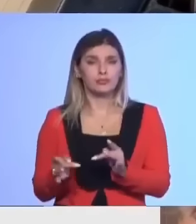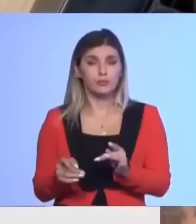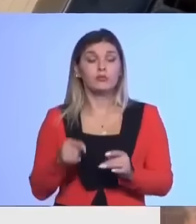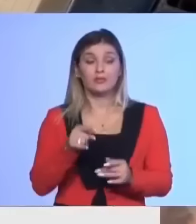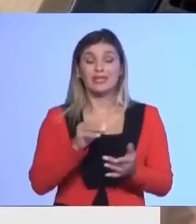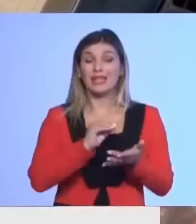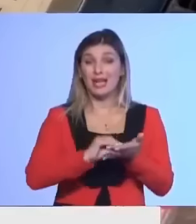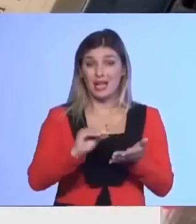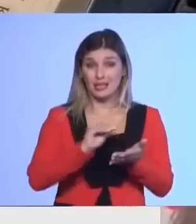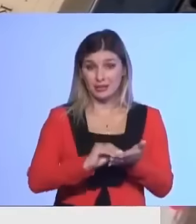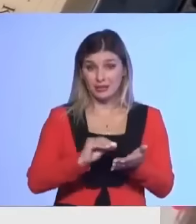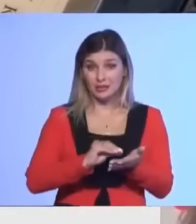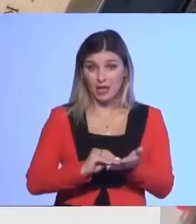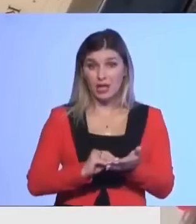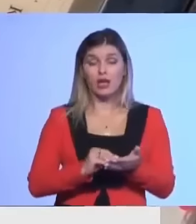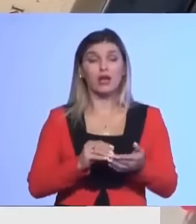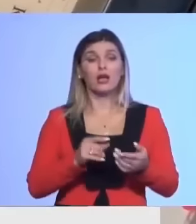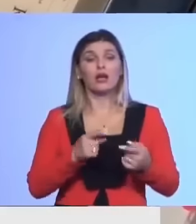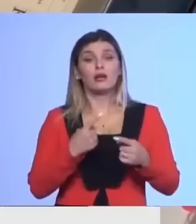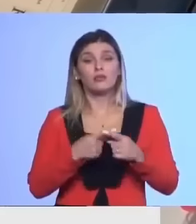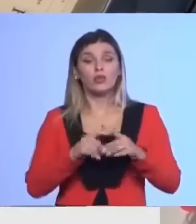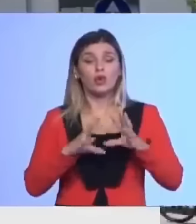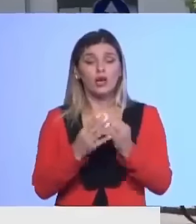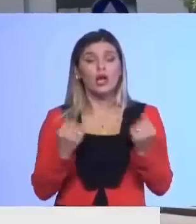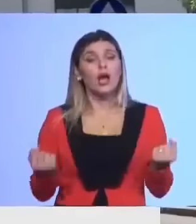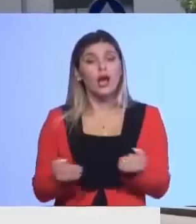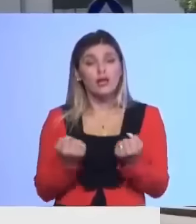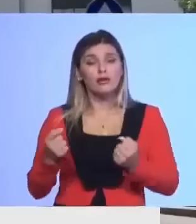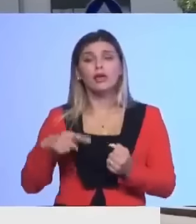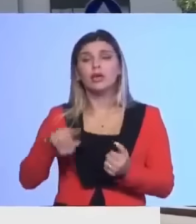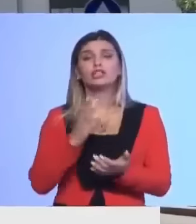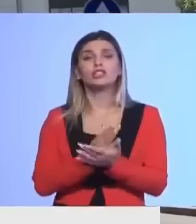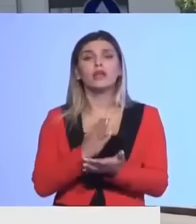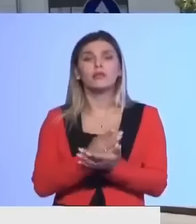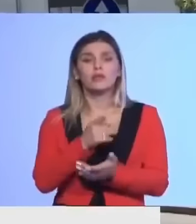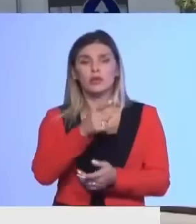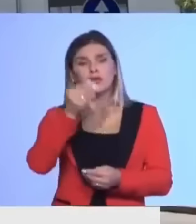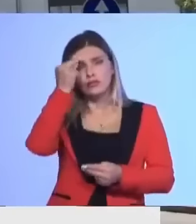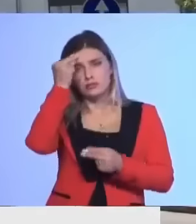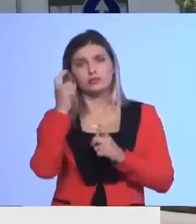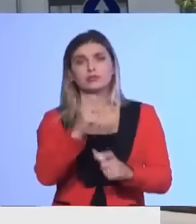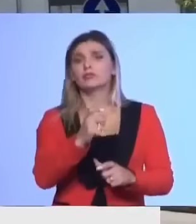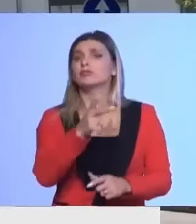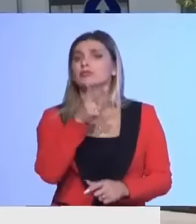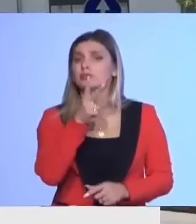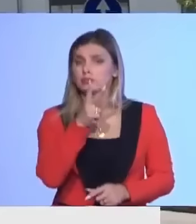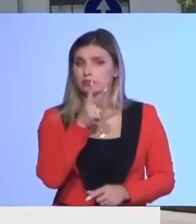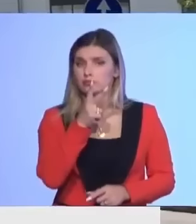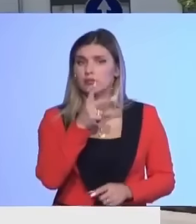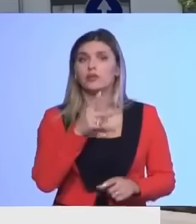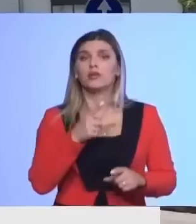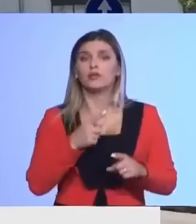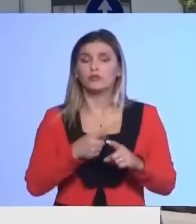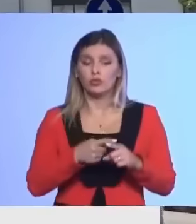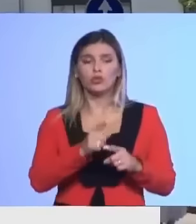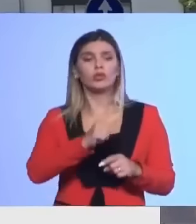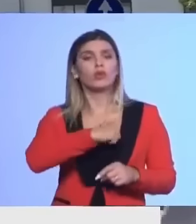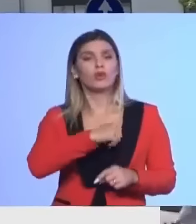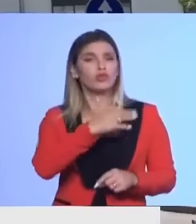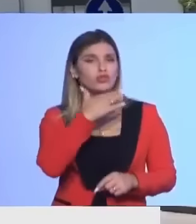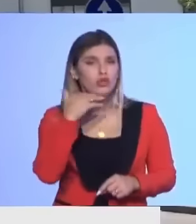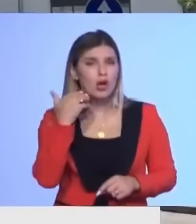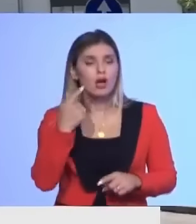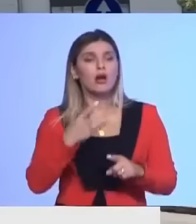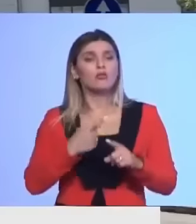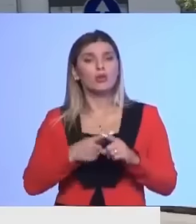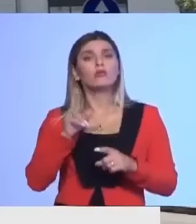janë gjithnjë e më shumë në shënjestër. Ata etiketohen si tradhtar dhe janë përballur me fushata urrëtieje, pëngesat në punë, madje edhe